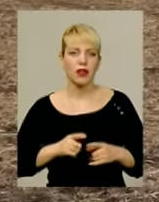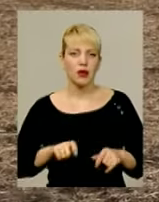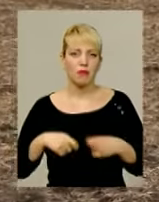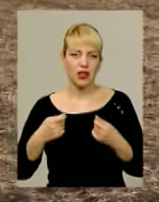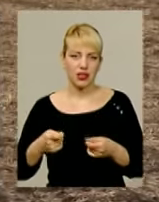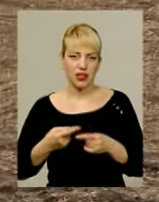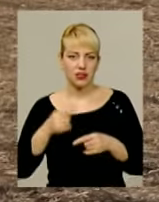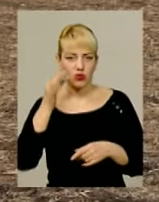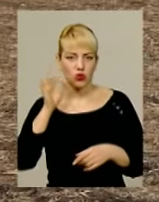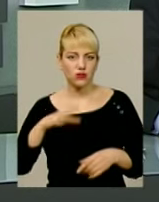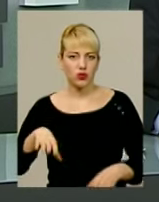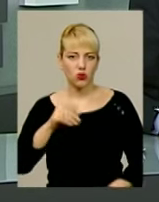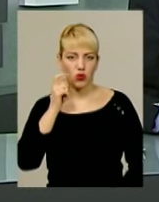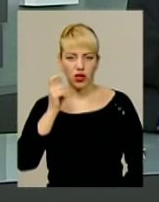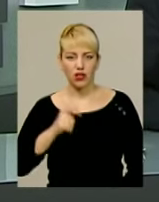Україну.